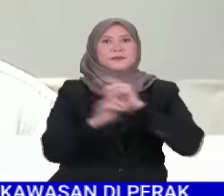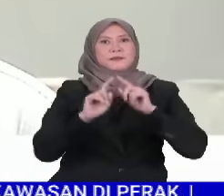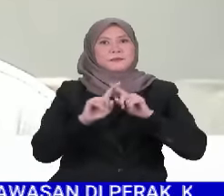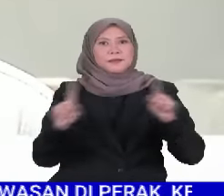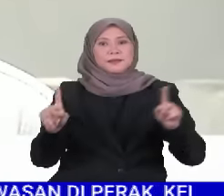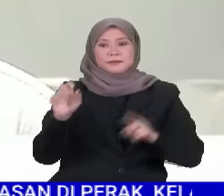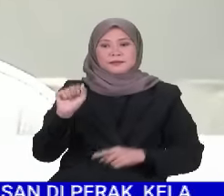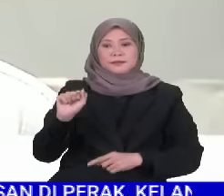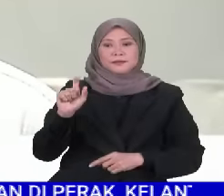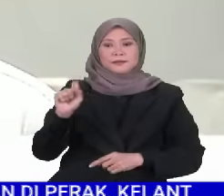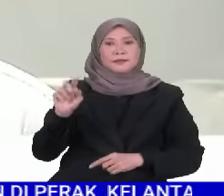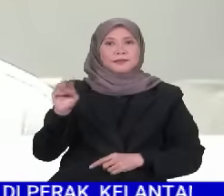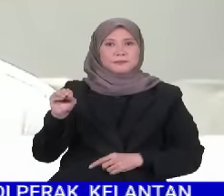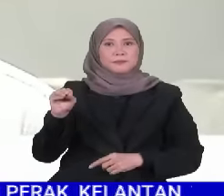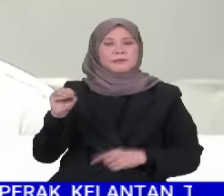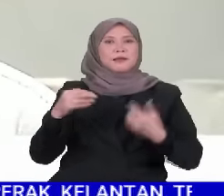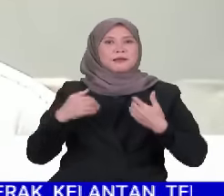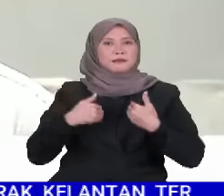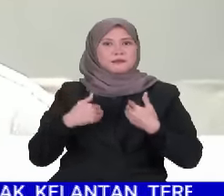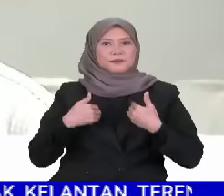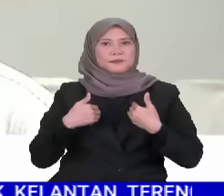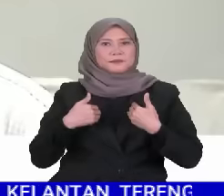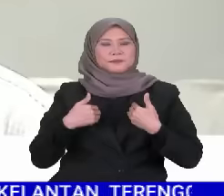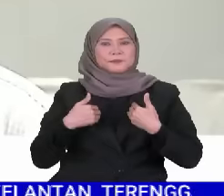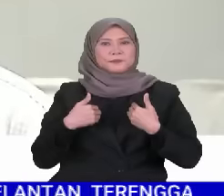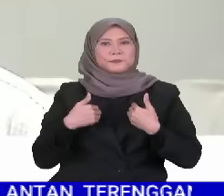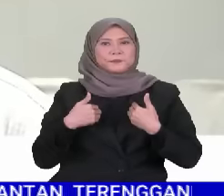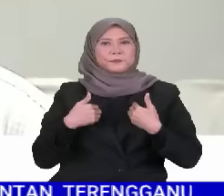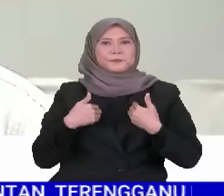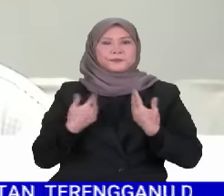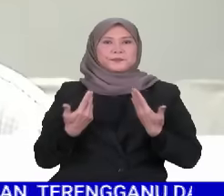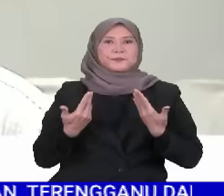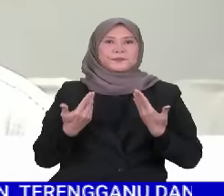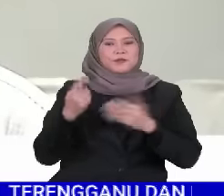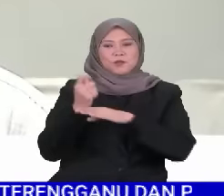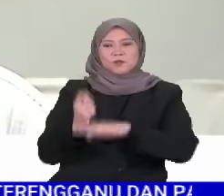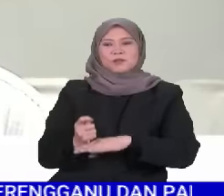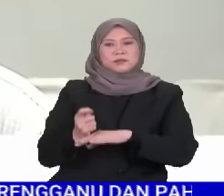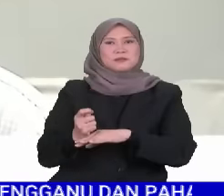ITM basically kita ada beberapa kita punya opening